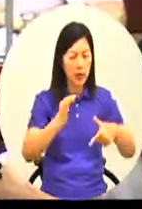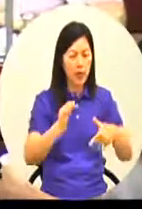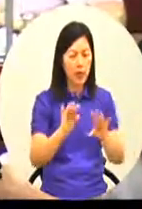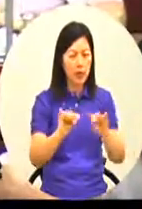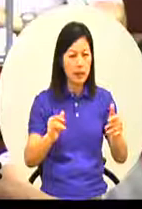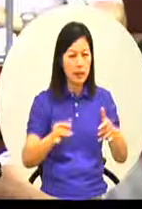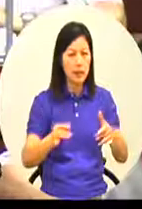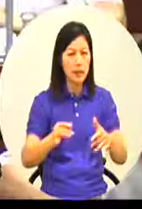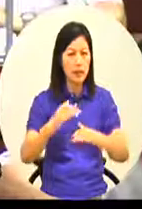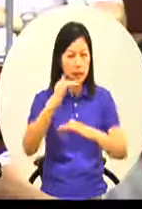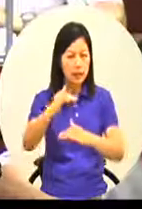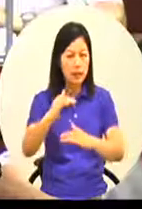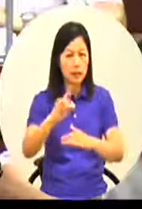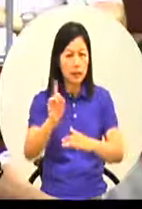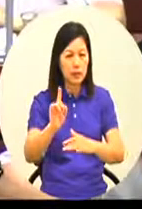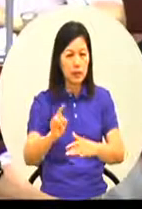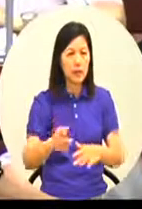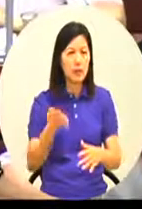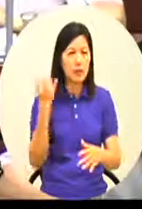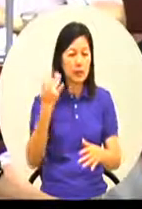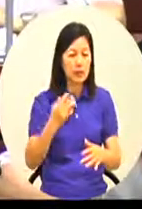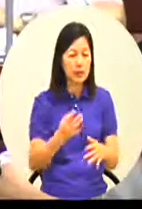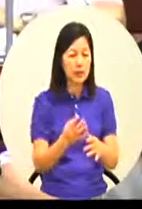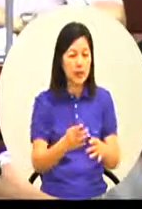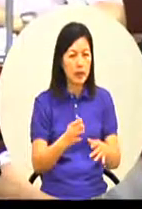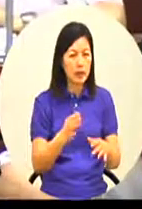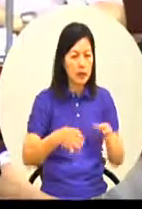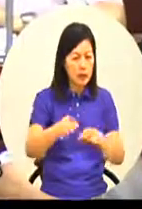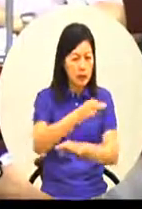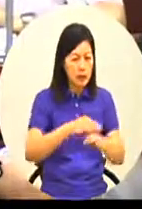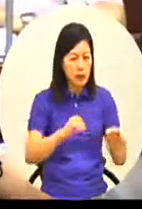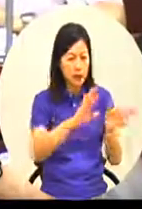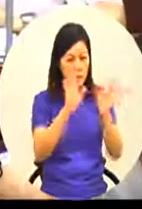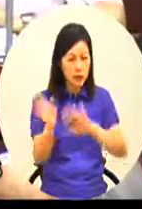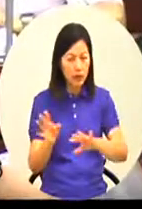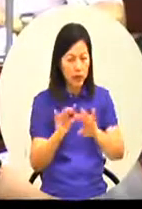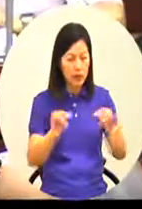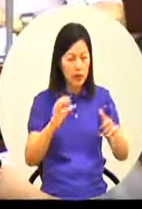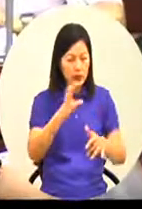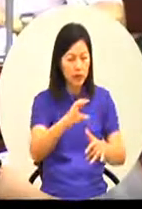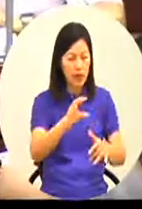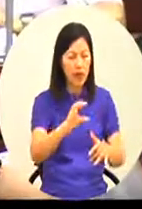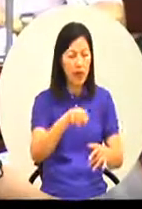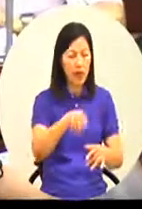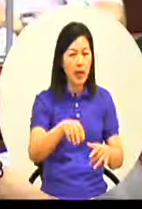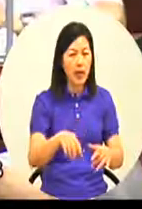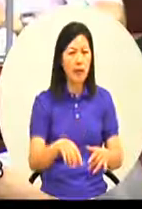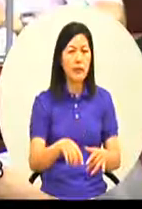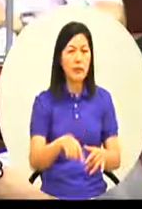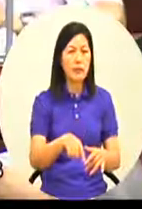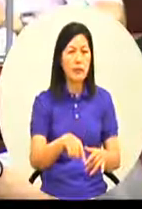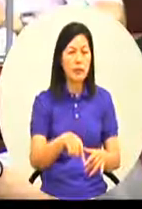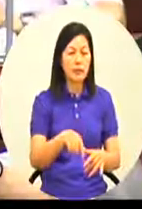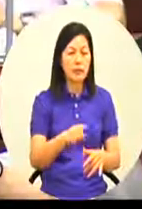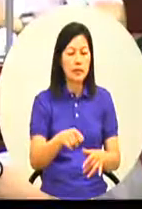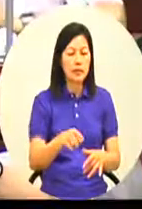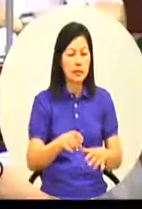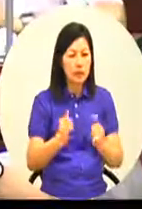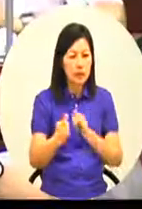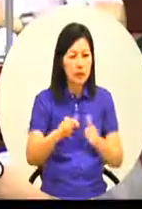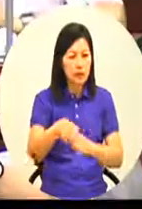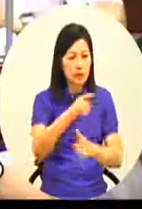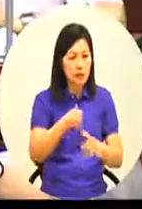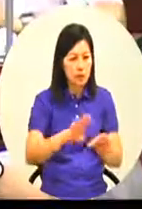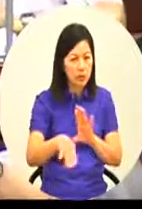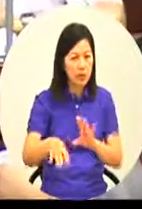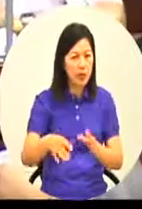有当年的这个经济状况以及地方财政需要跟民众的税负能力嘛。最主要这一次调整那么